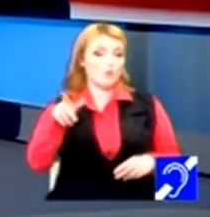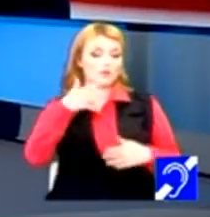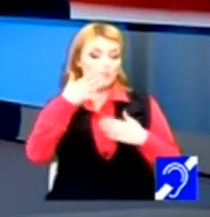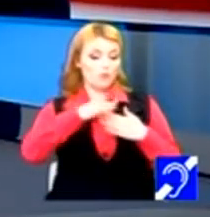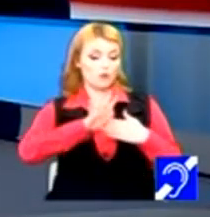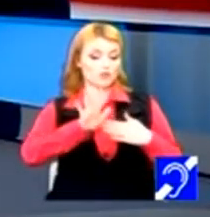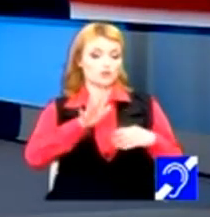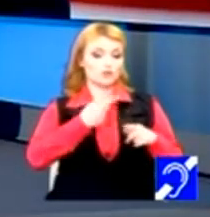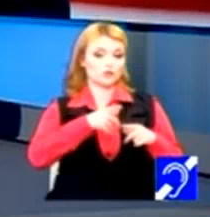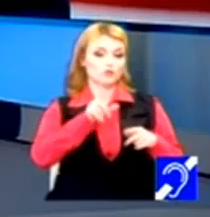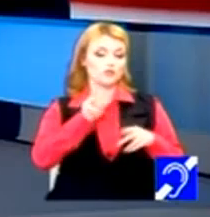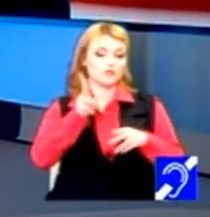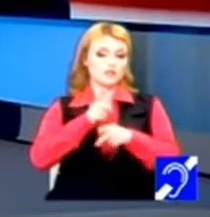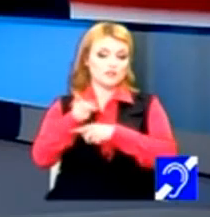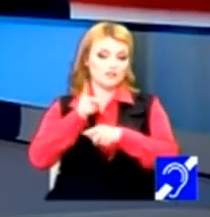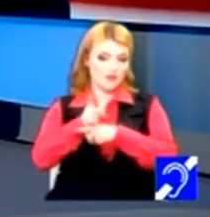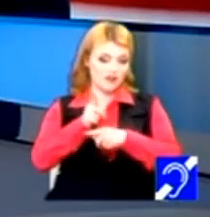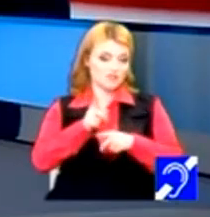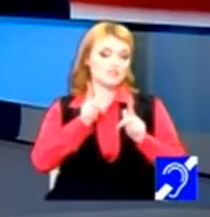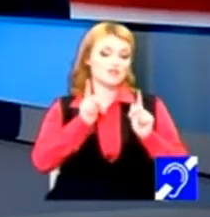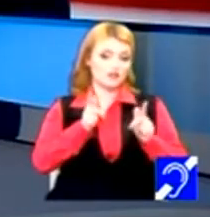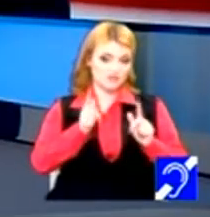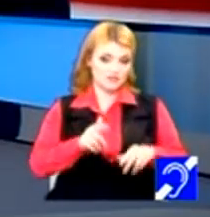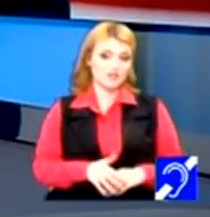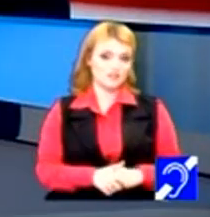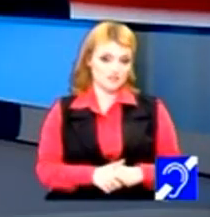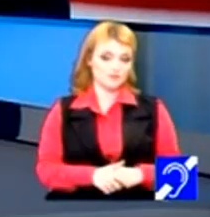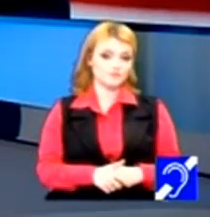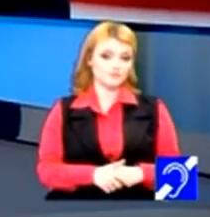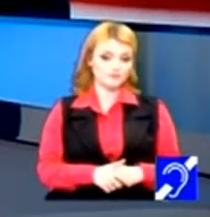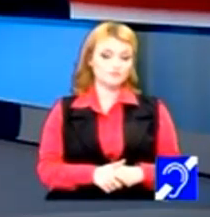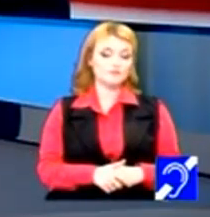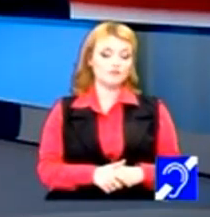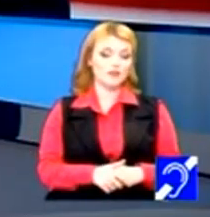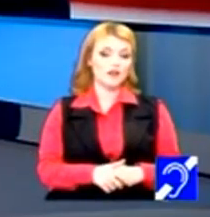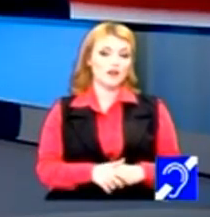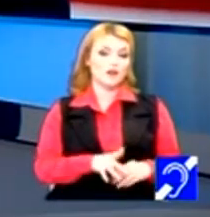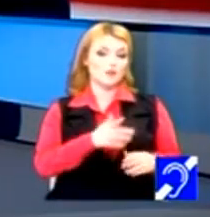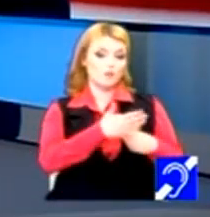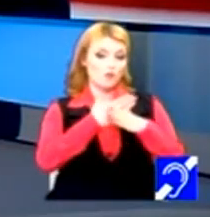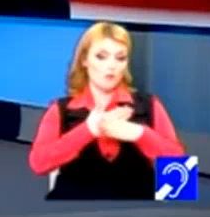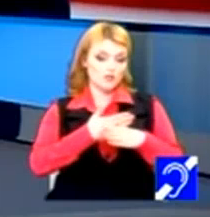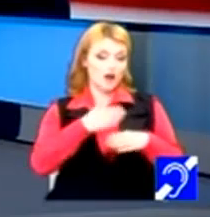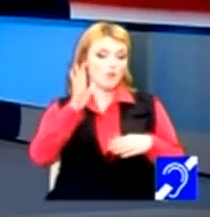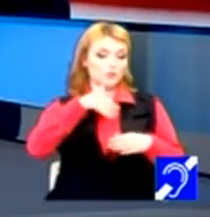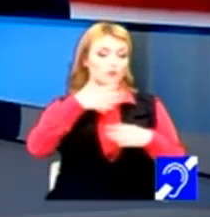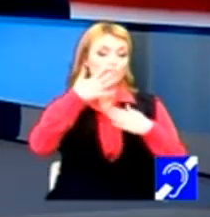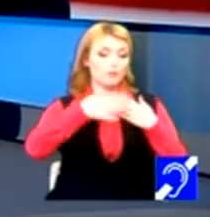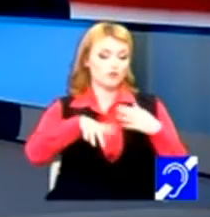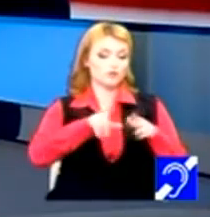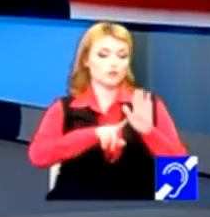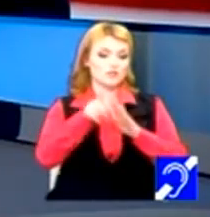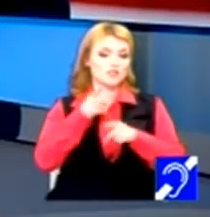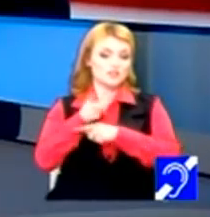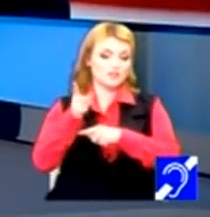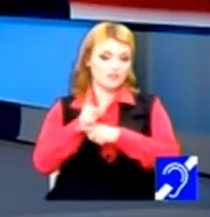capcană și a acceptat ajutorul propus. Abia când l-a făcut agent KGB, Sanders și-a dat seama că ceva nu e în